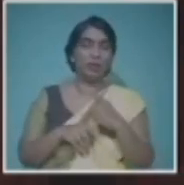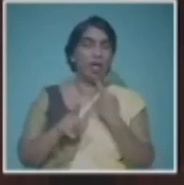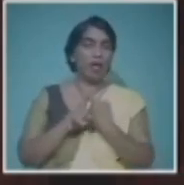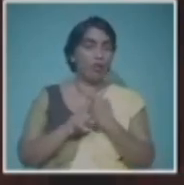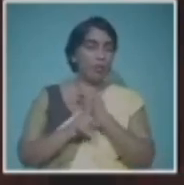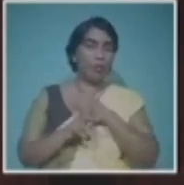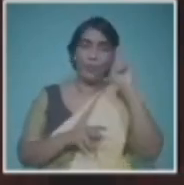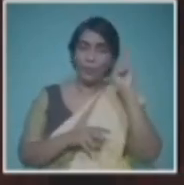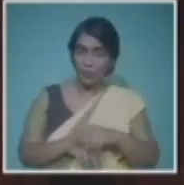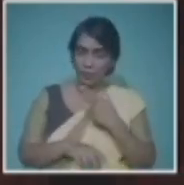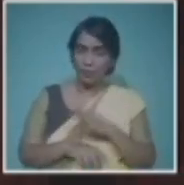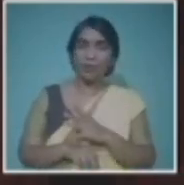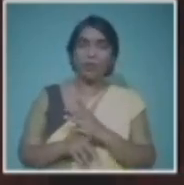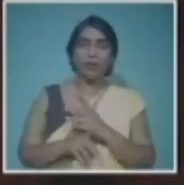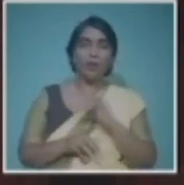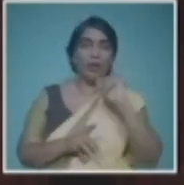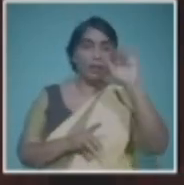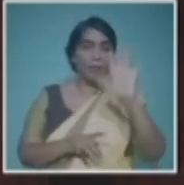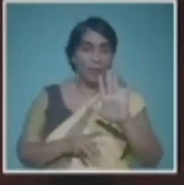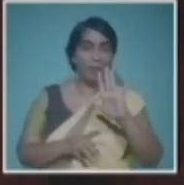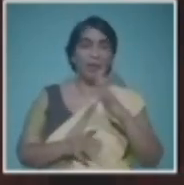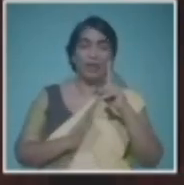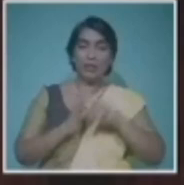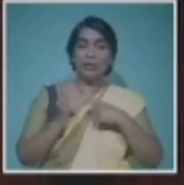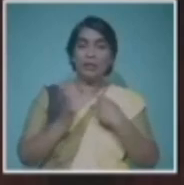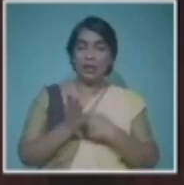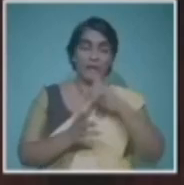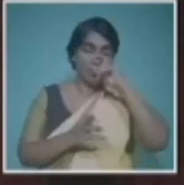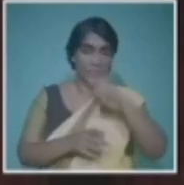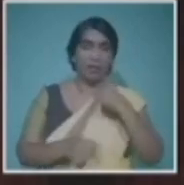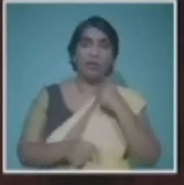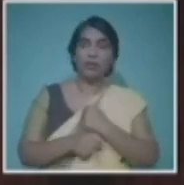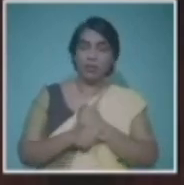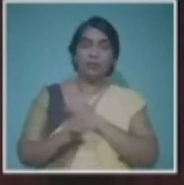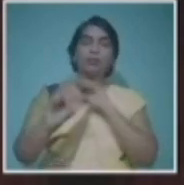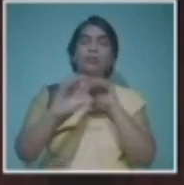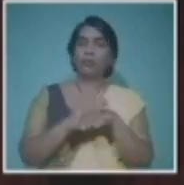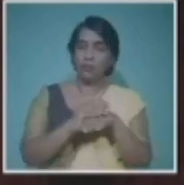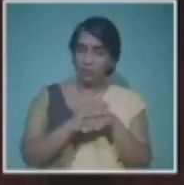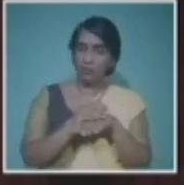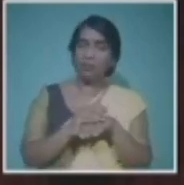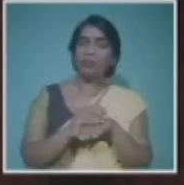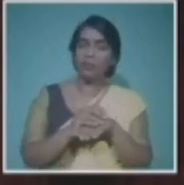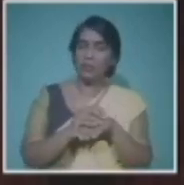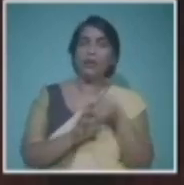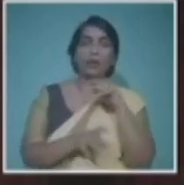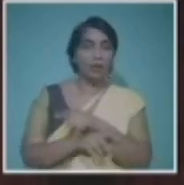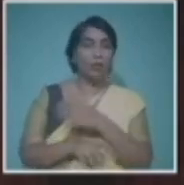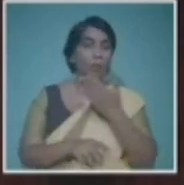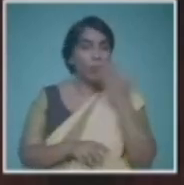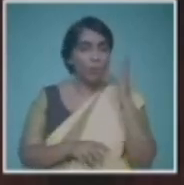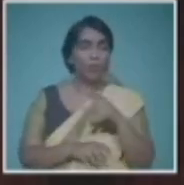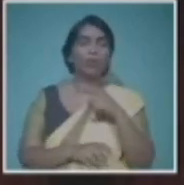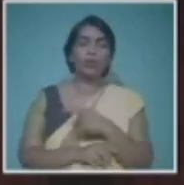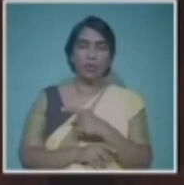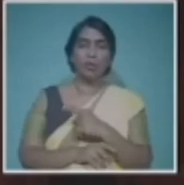ආසනයෙන් ජයග්‍රහණය කරලා එදා 6-5ක බලයක් තිබෙච්ච ජයජාදන් රජයේ නියෝජිතයෙක් විදිහට කටයුතු කළා සේ උනාට ඔහුට පුළුවන්කම